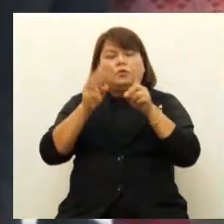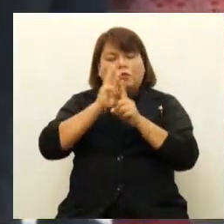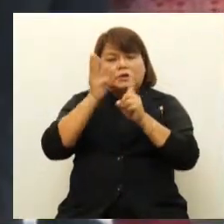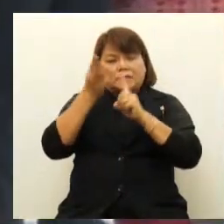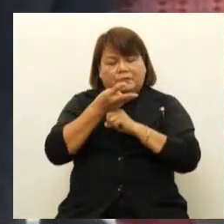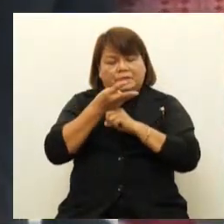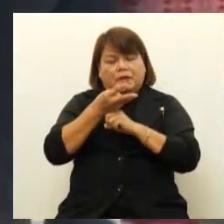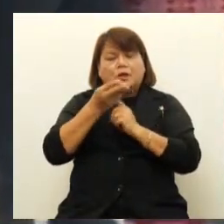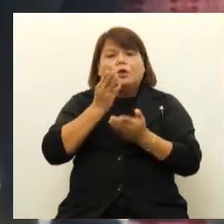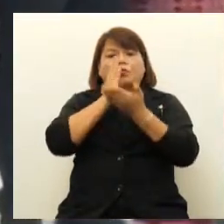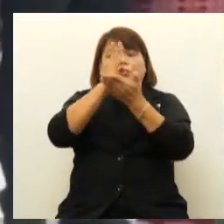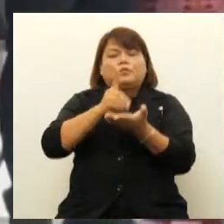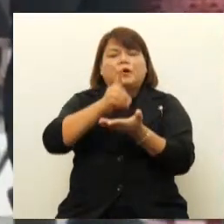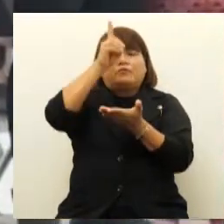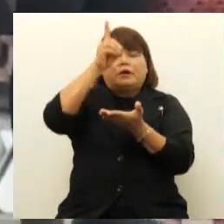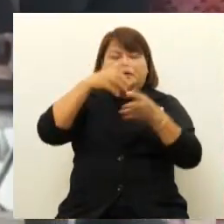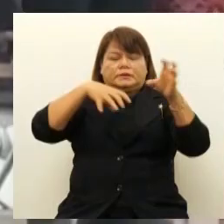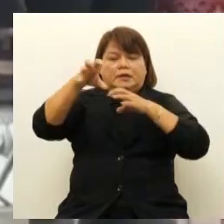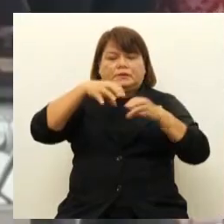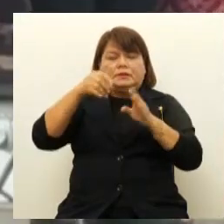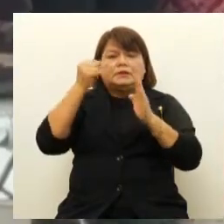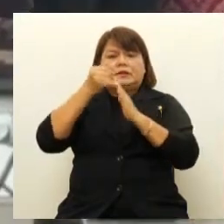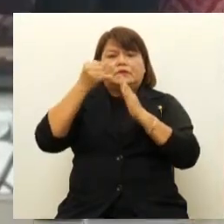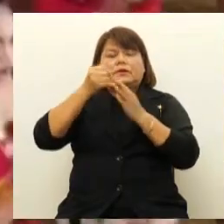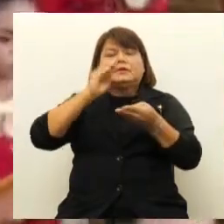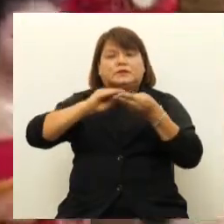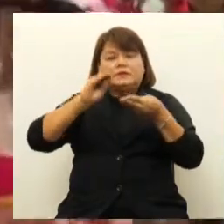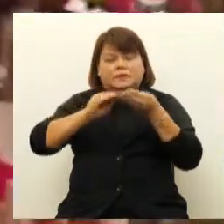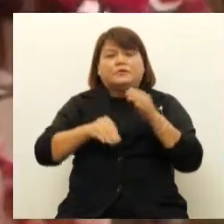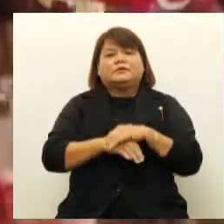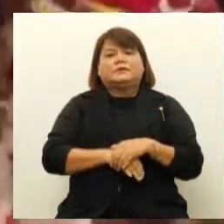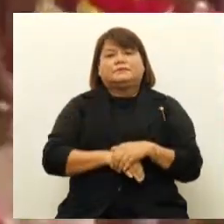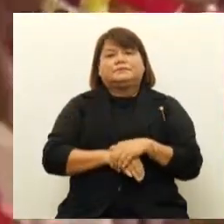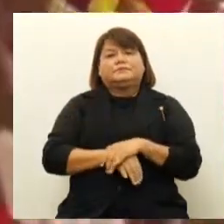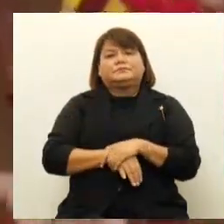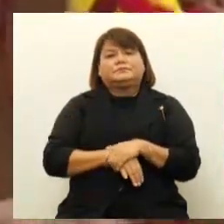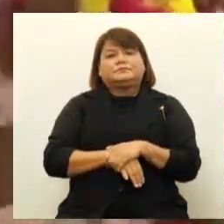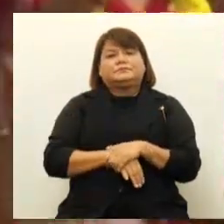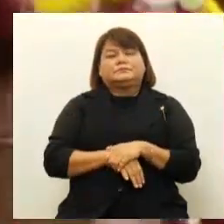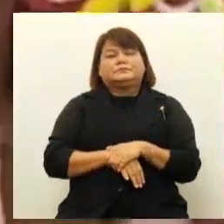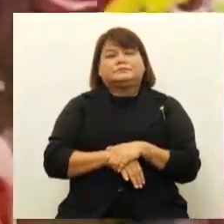องของบุญบั้งไฟมาจากที่จังหวัดชายเชียงสาวเรานะครับ